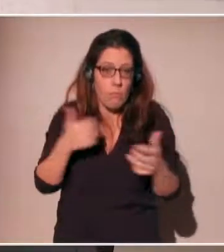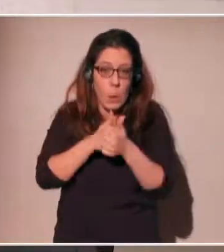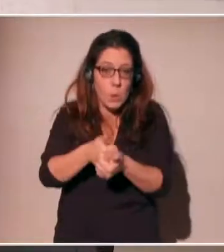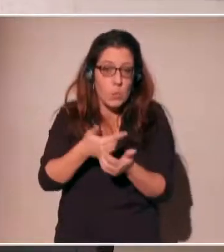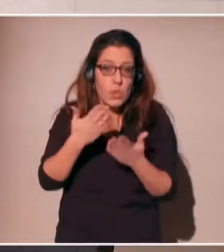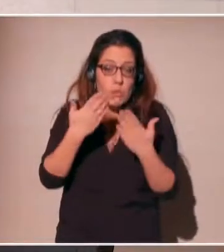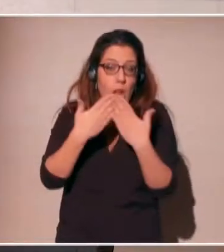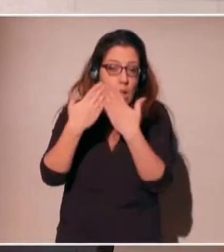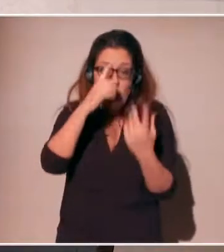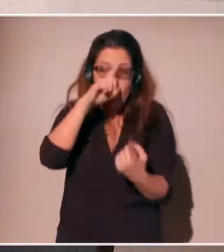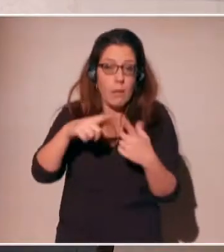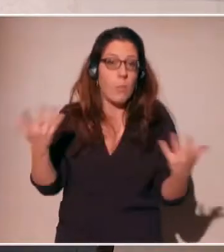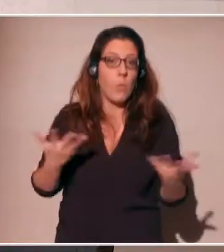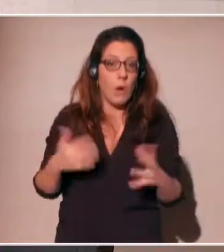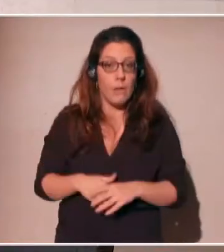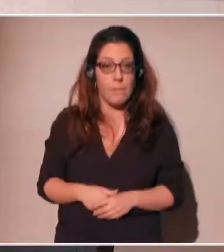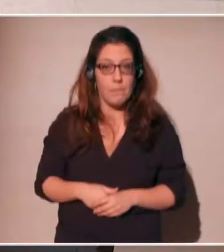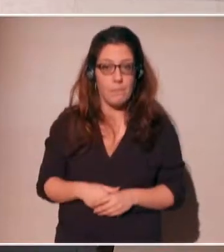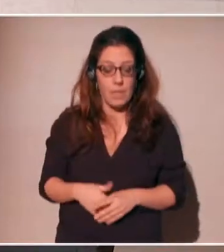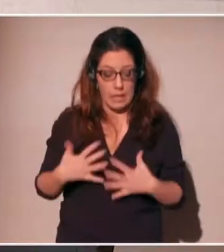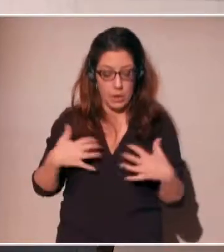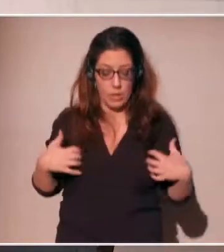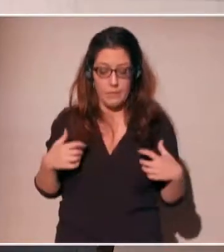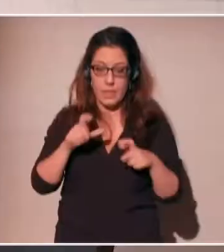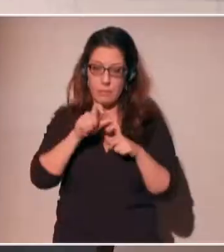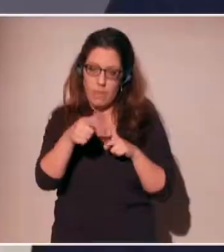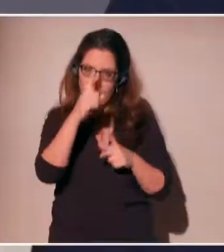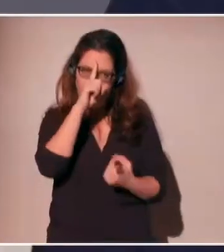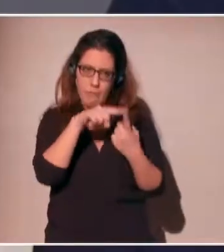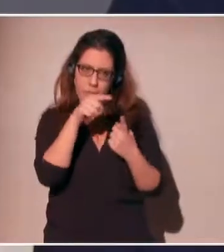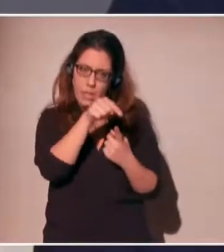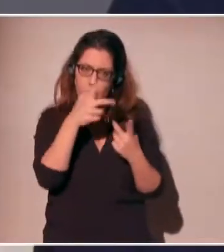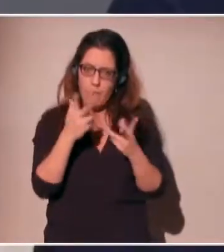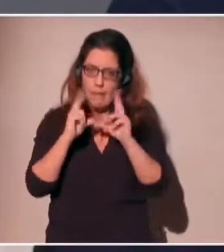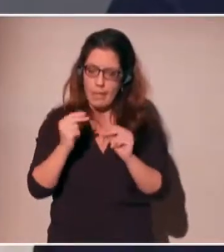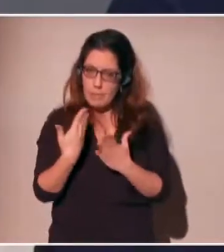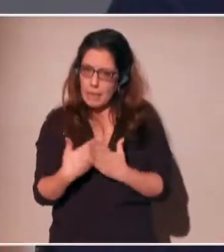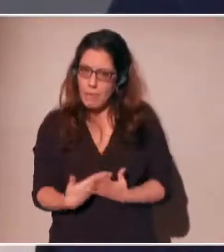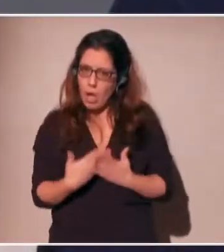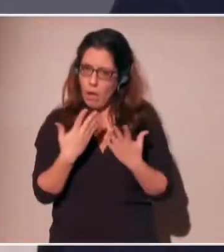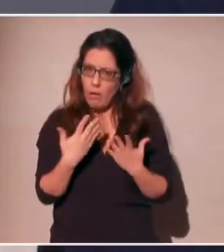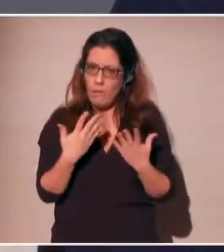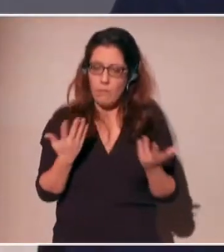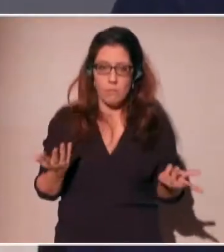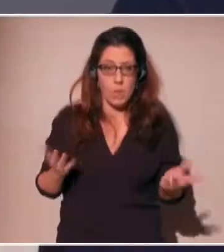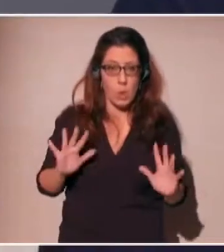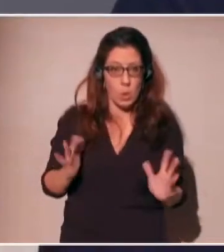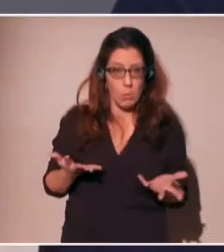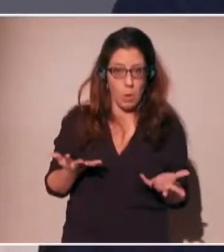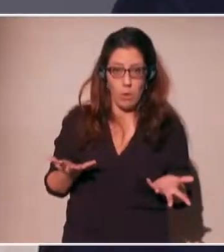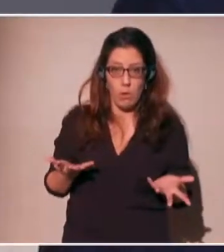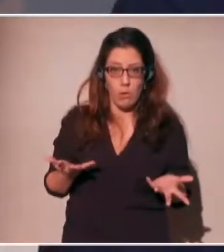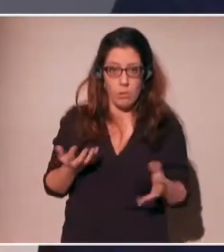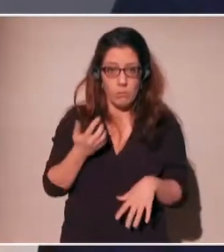s'ils souhaitent les expliquer ou raffiner leurs pensées, comment faire? Est-ce qu'ils ont autre chose que tout